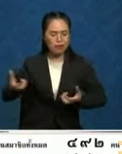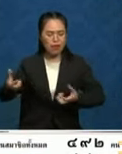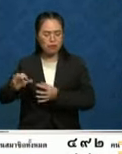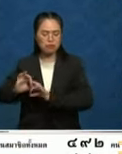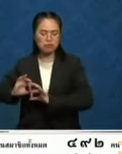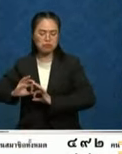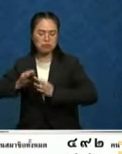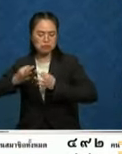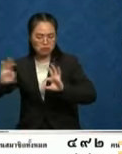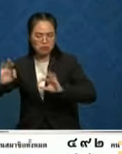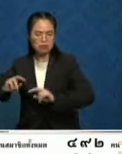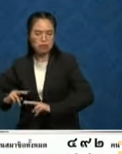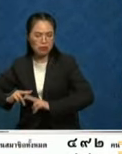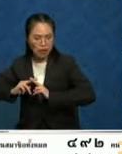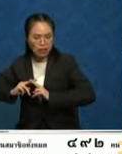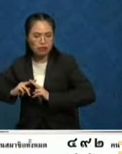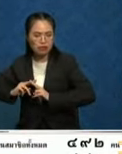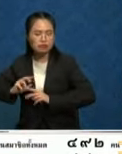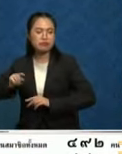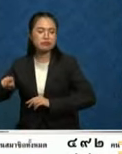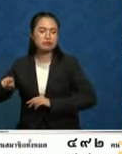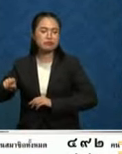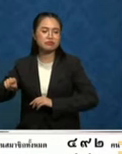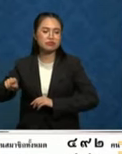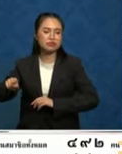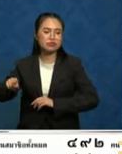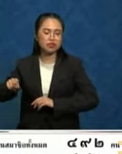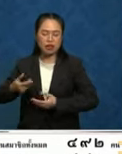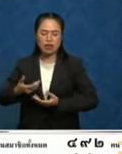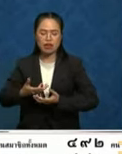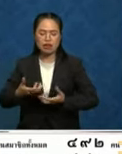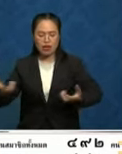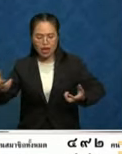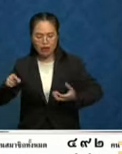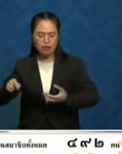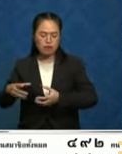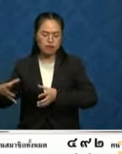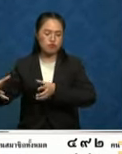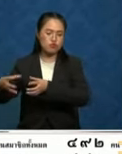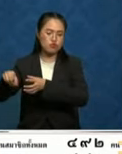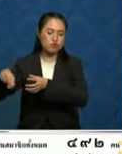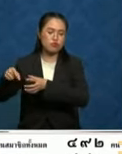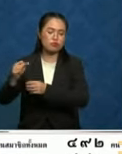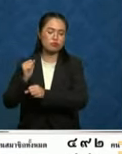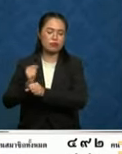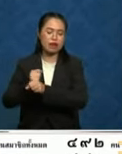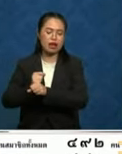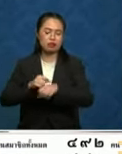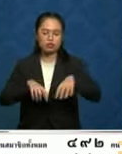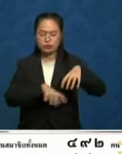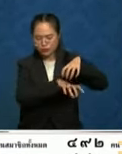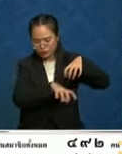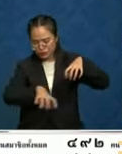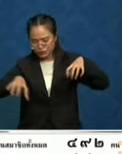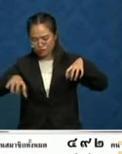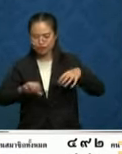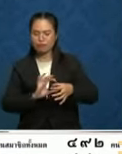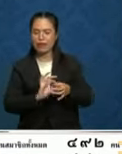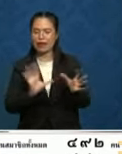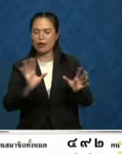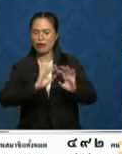มอุบลจะออกเป็นหน่วยงานที่ไม่ใช้ส่วนราชการนะครับ